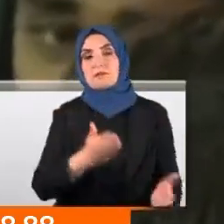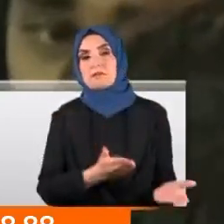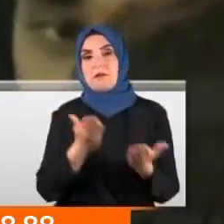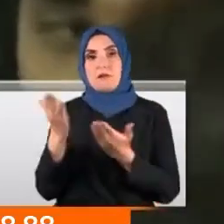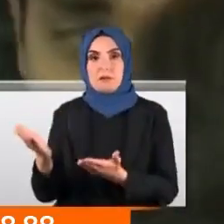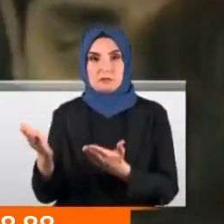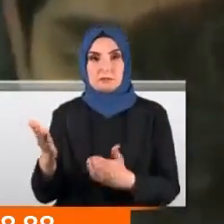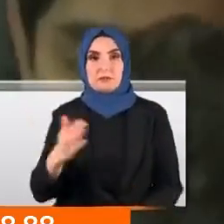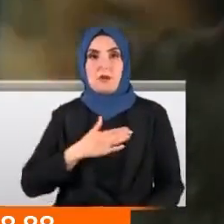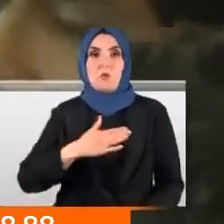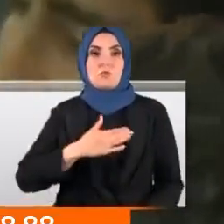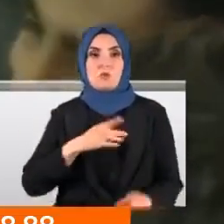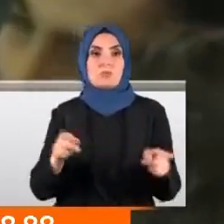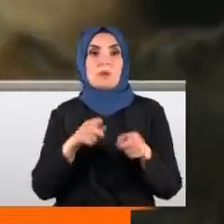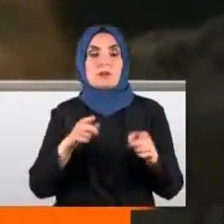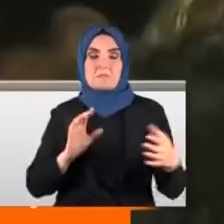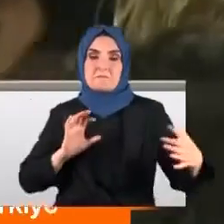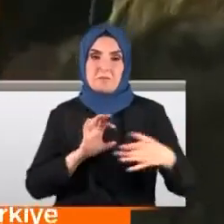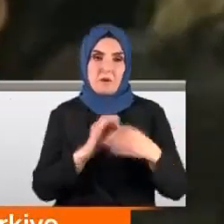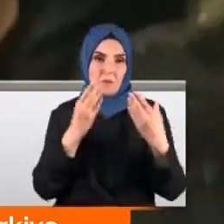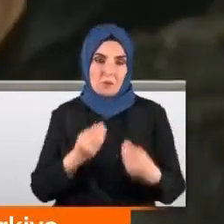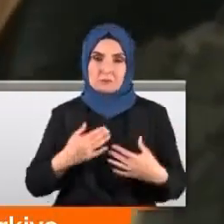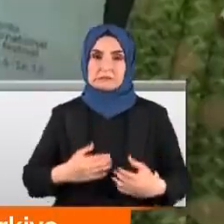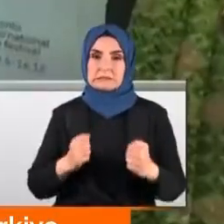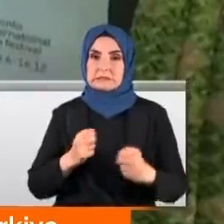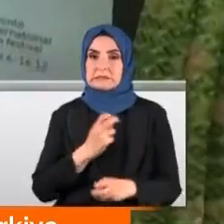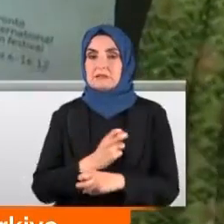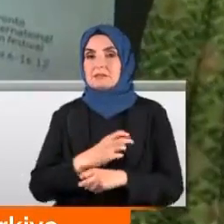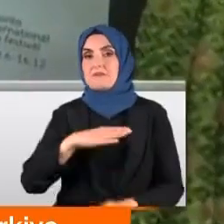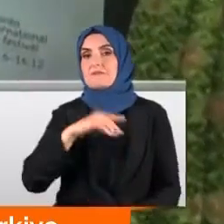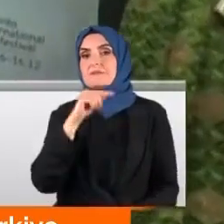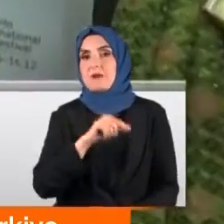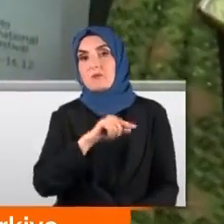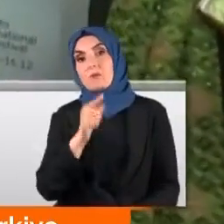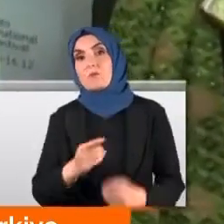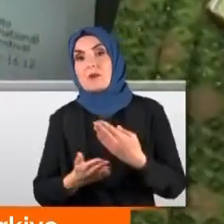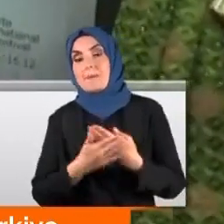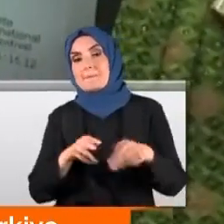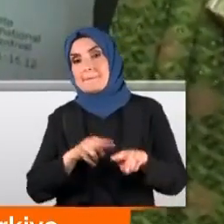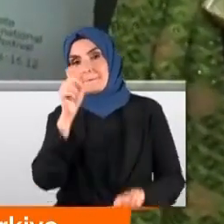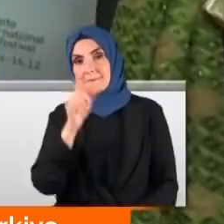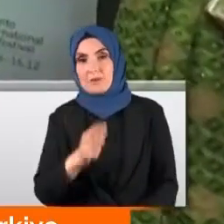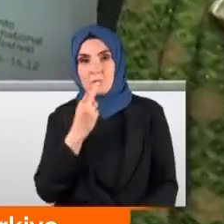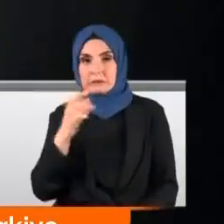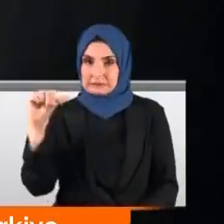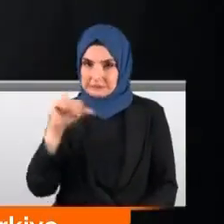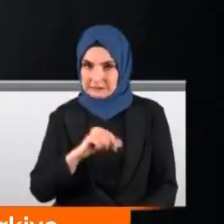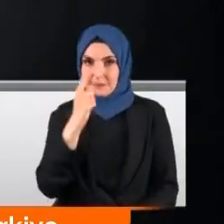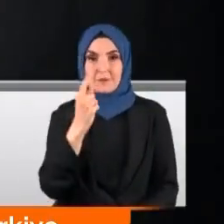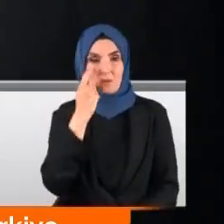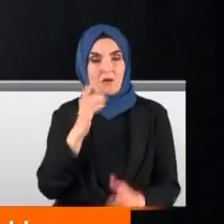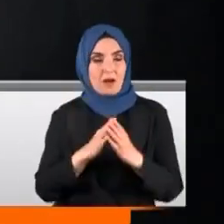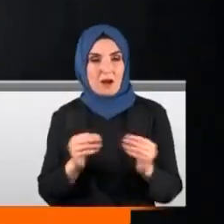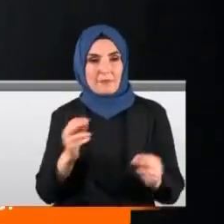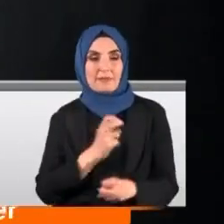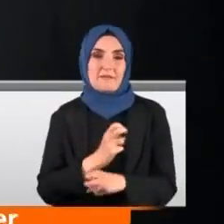Solunum cihazına bağlanan Rushdie'nin sağlık durumu kritik. Menajeri yazarın konuşamadığını, bir gözünü kaybetme riskinin olduğunu ve